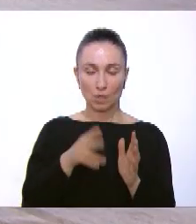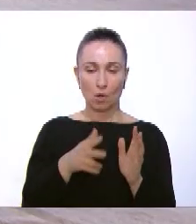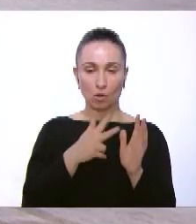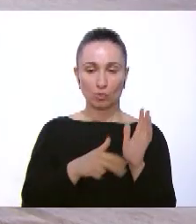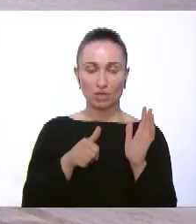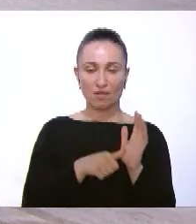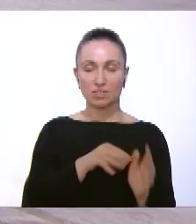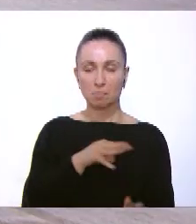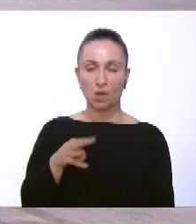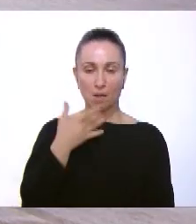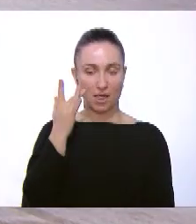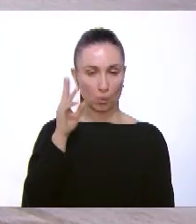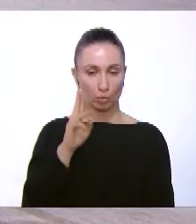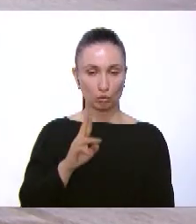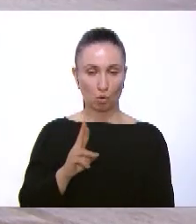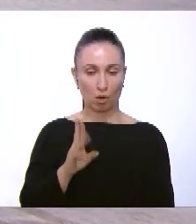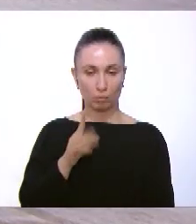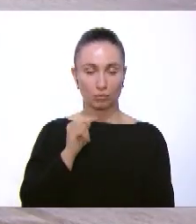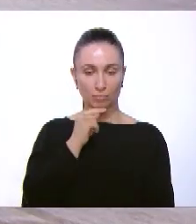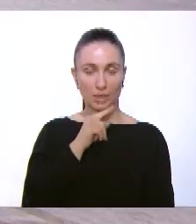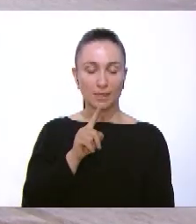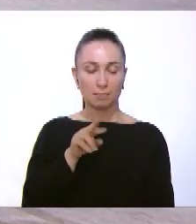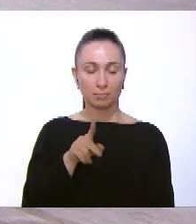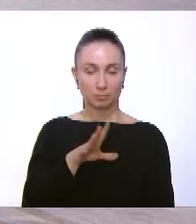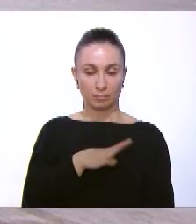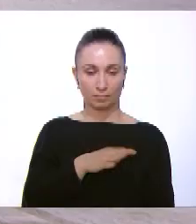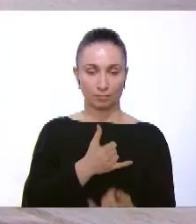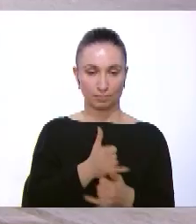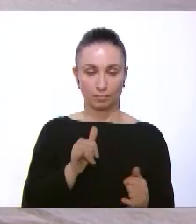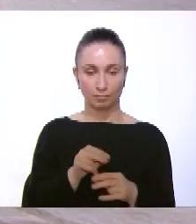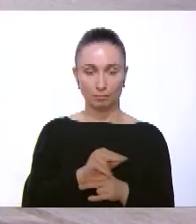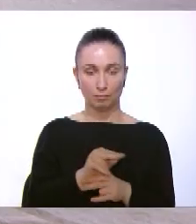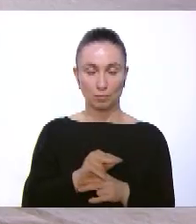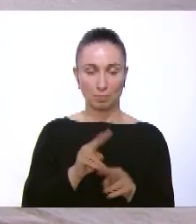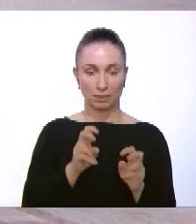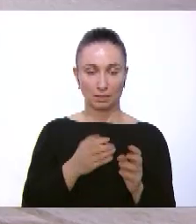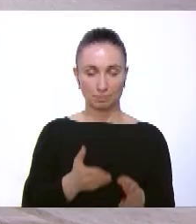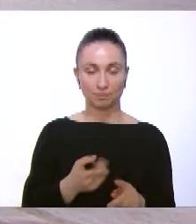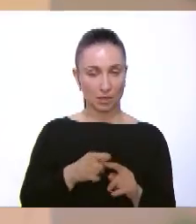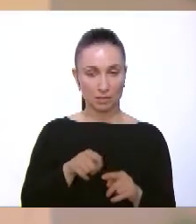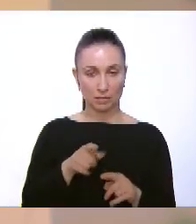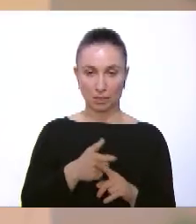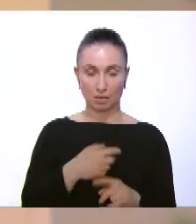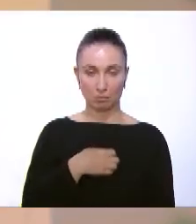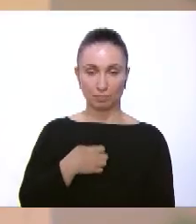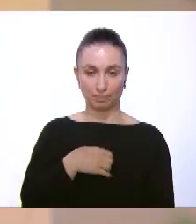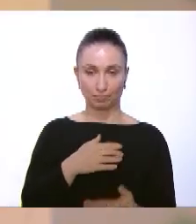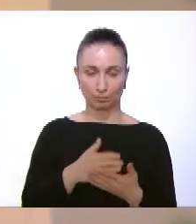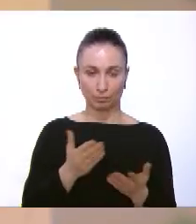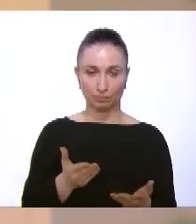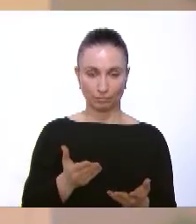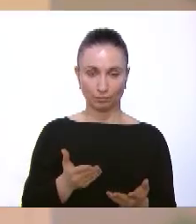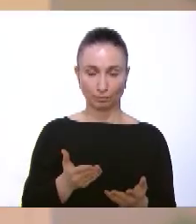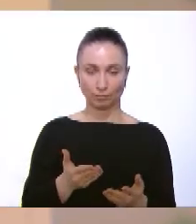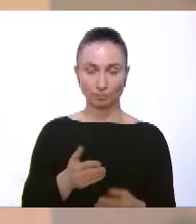ამერიკულ დოლარს. ანუ ეს რაც უნდა მოხმარებოდა ამ მკურნალობის თემას. ეს ძალიან მნიშვნელოვანია. ნუ